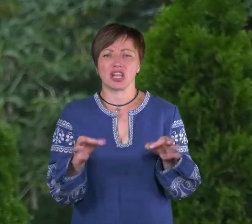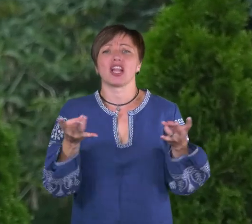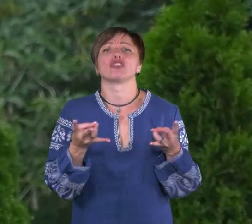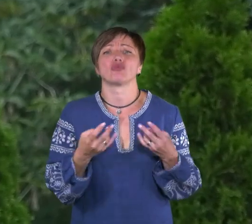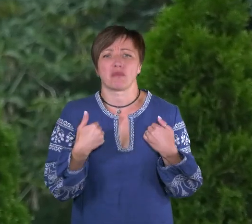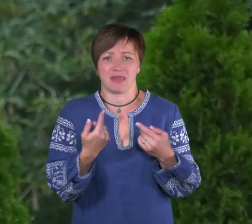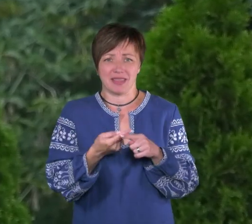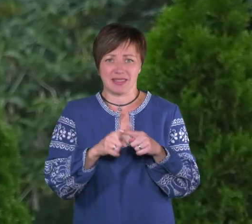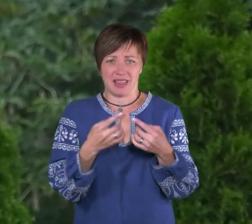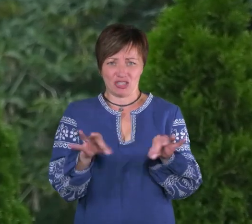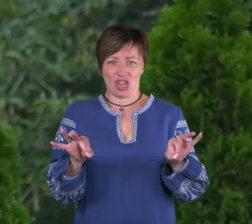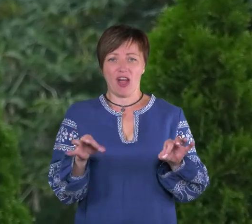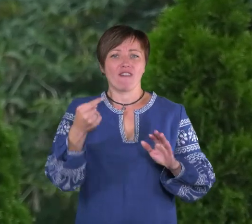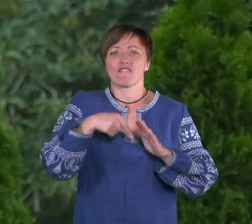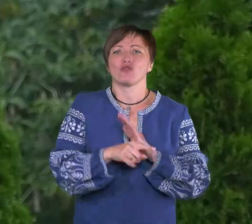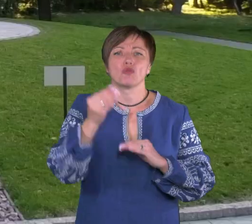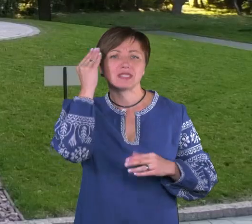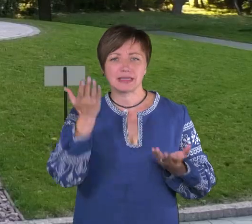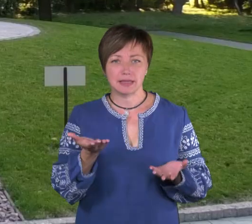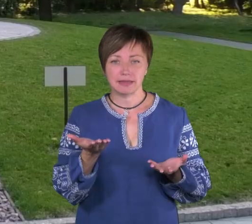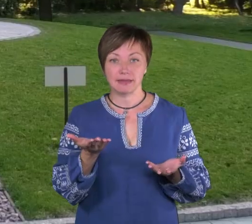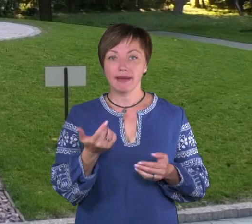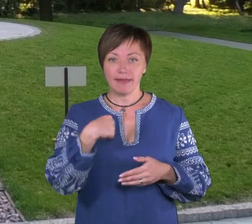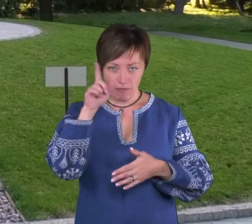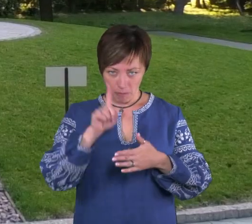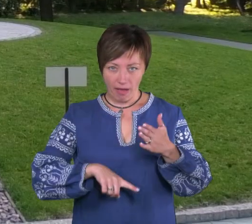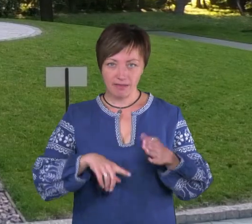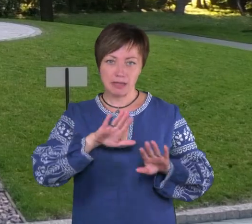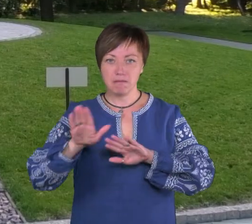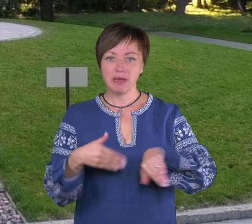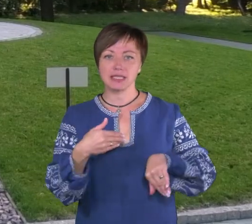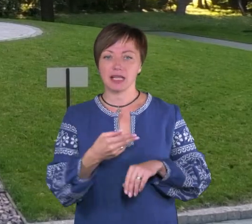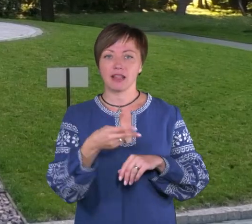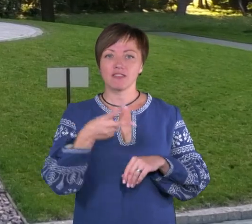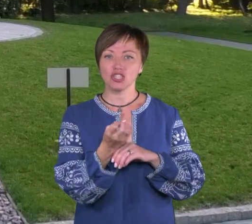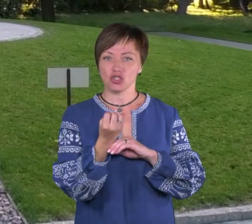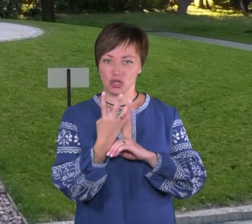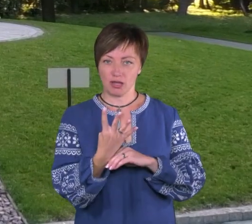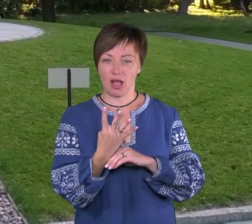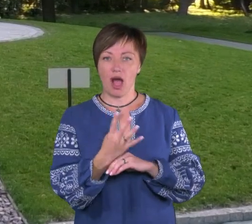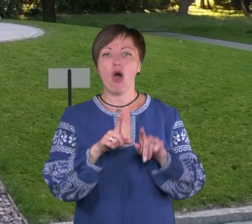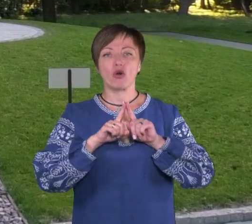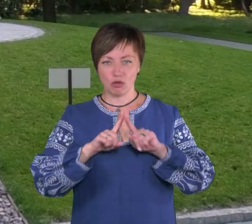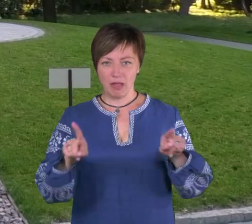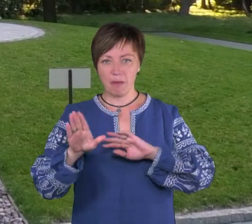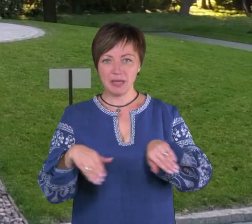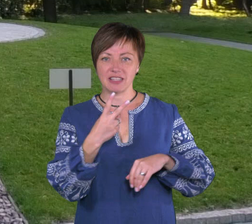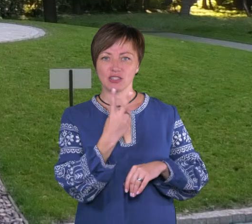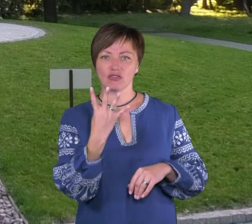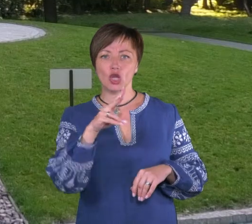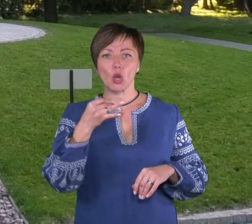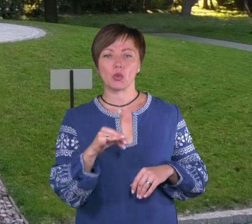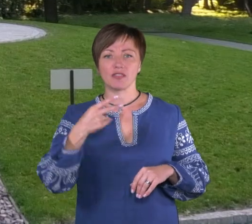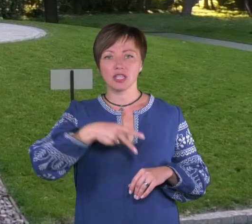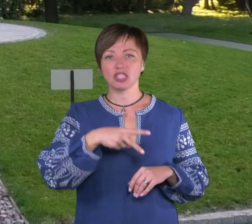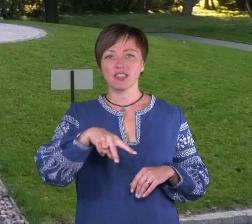чого взагалі та незалежність, а в чому її сенс? Я впевнений, що після 2014-го, а особливо після 24